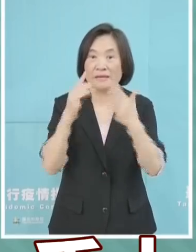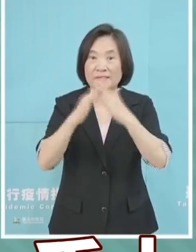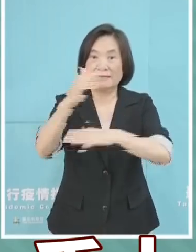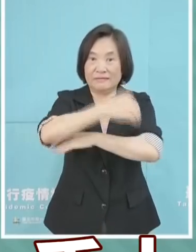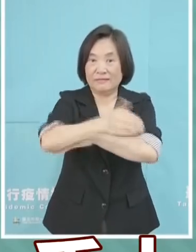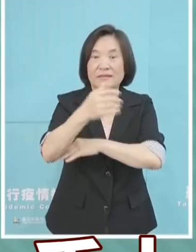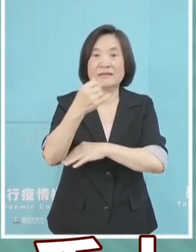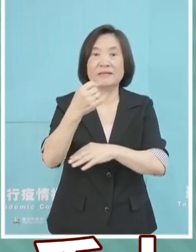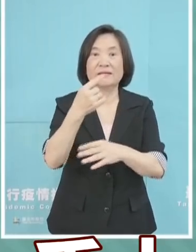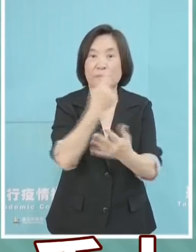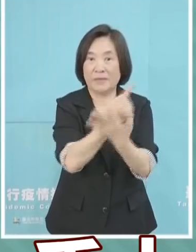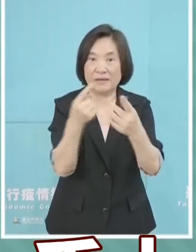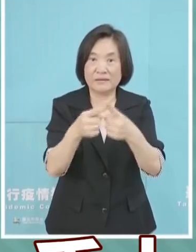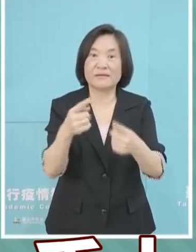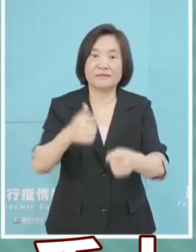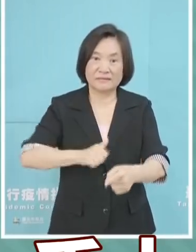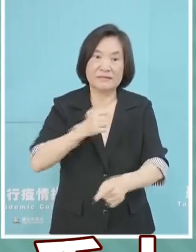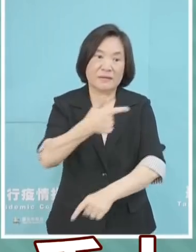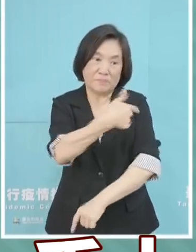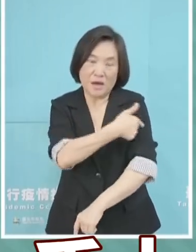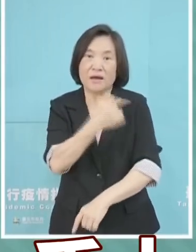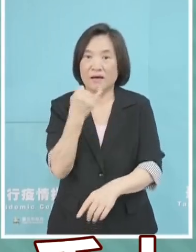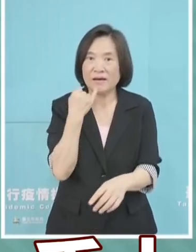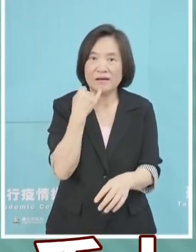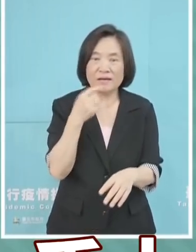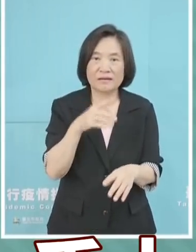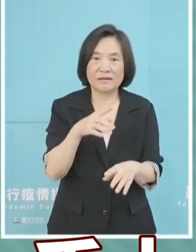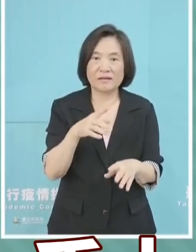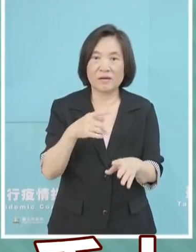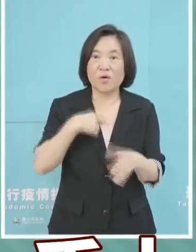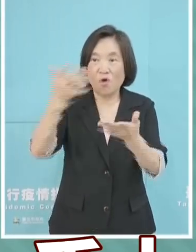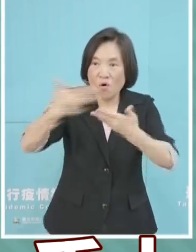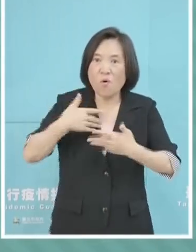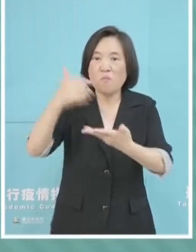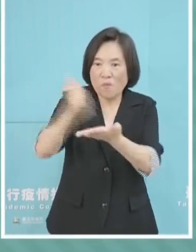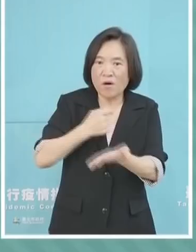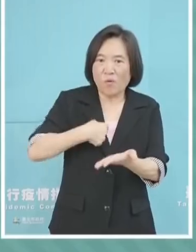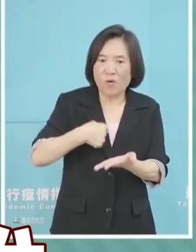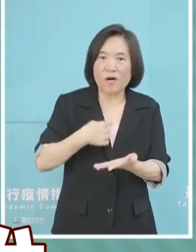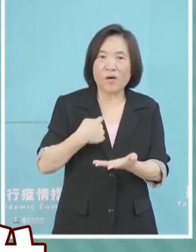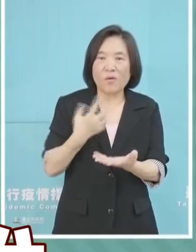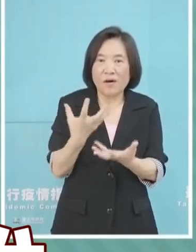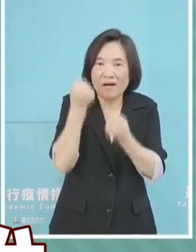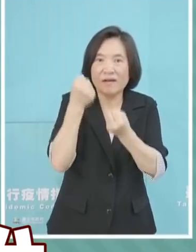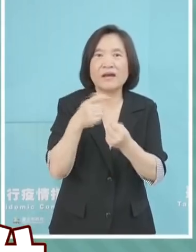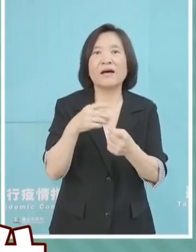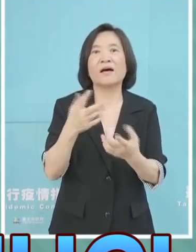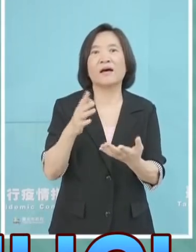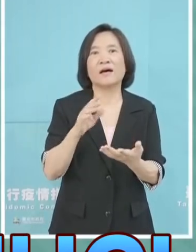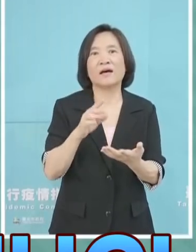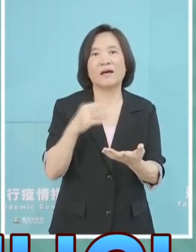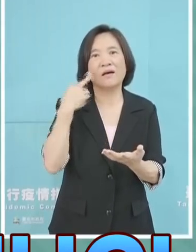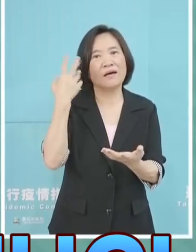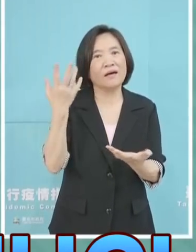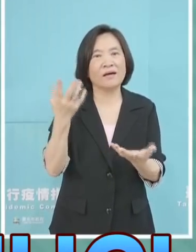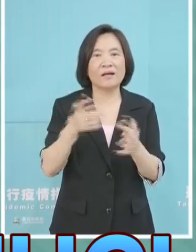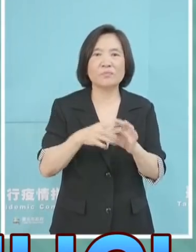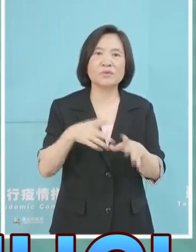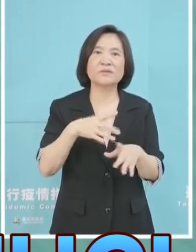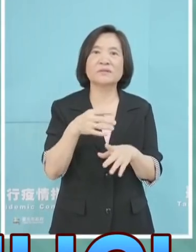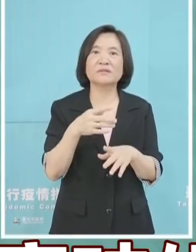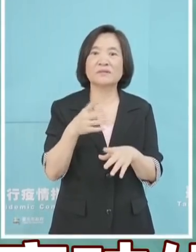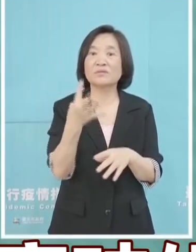个实际要打疫苗的人的手上才有用，不然讲一大堆，所以重点不是 how